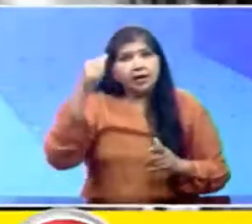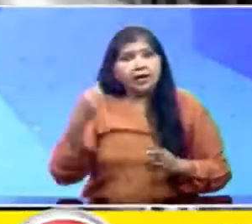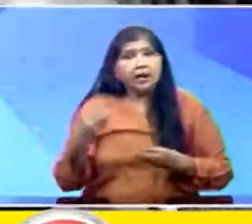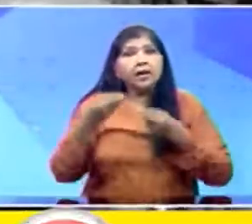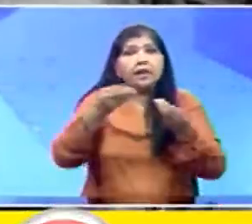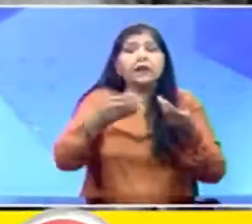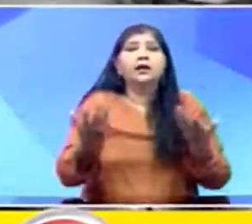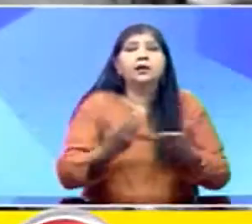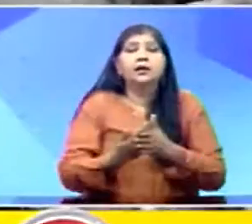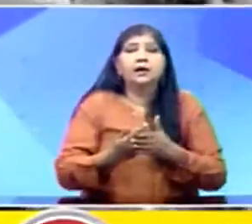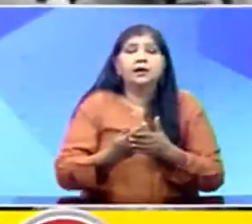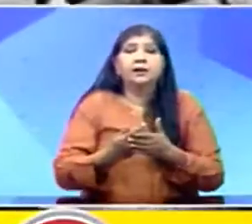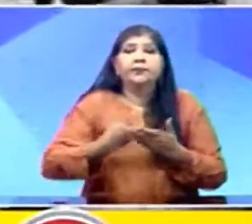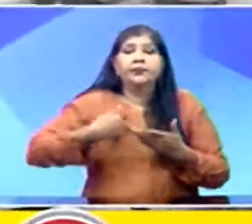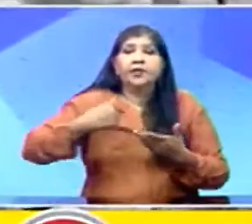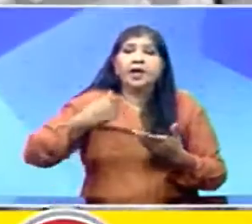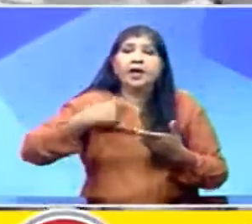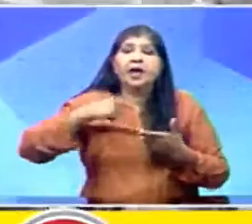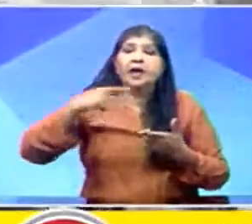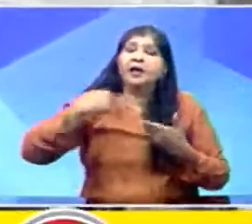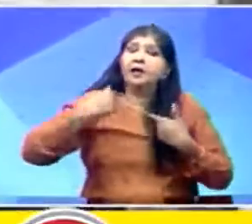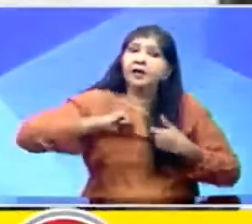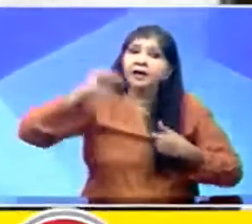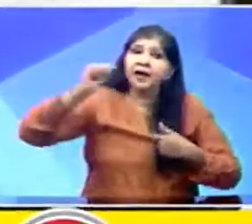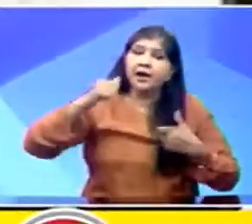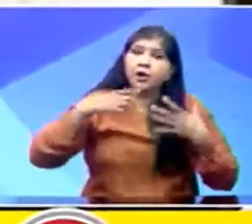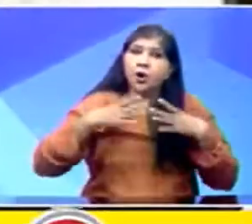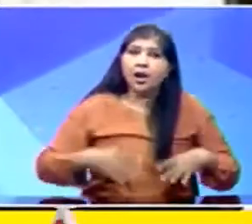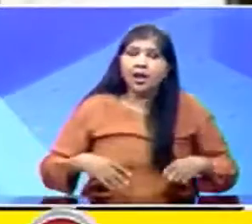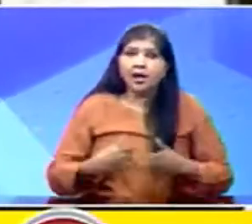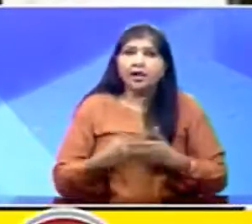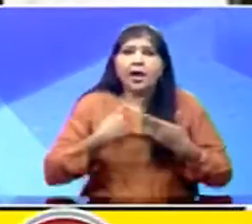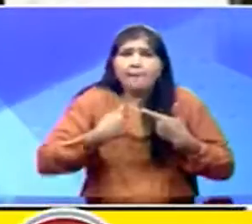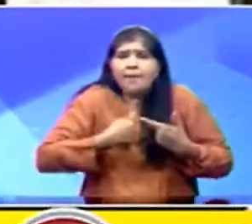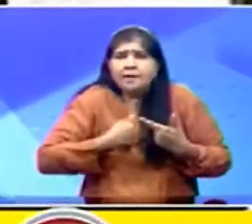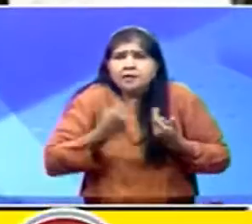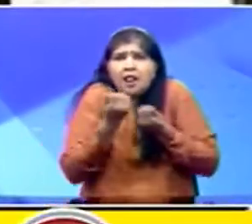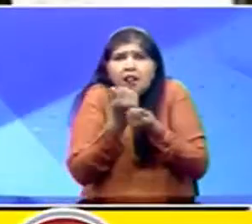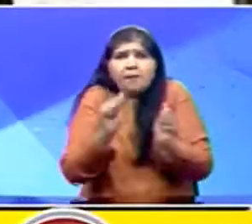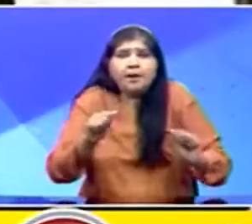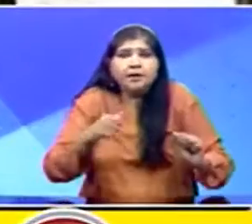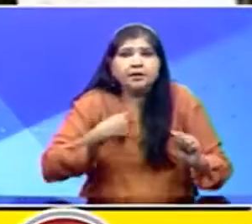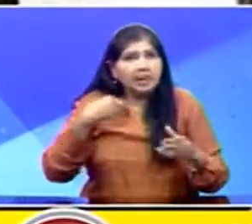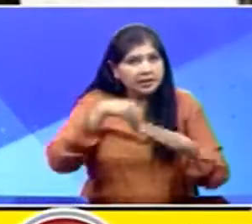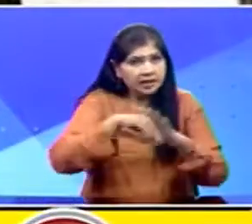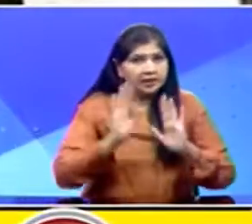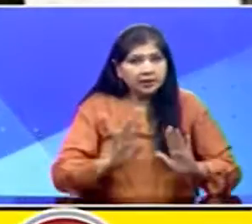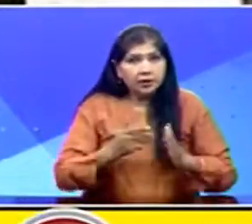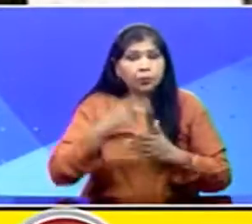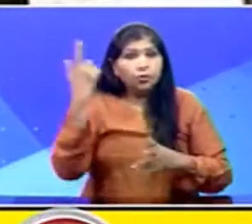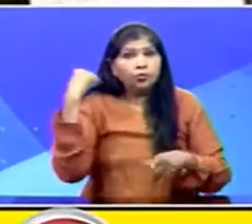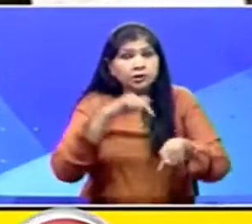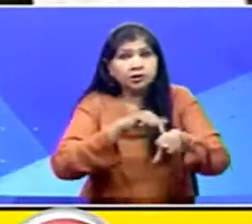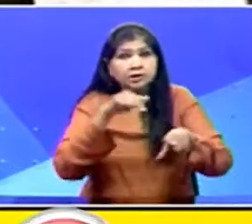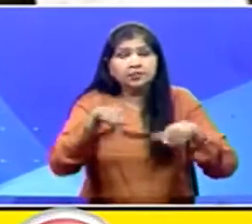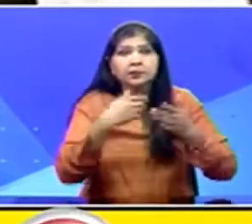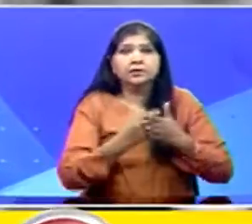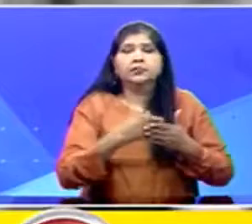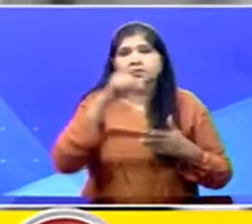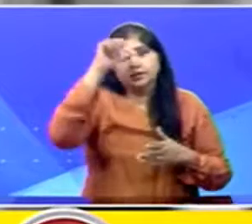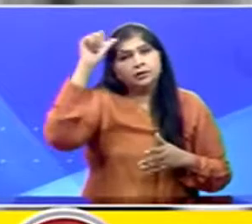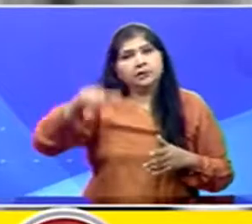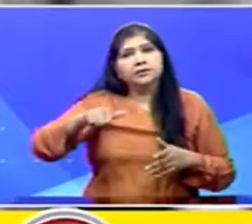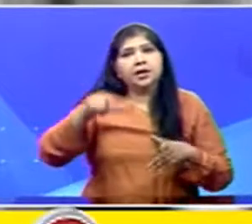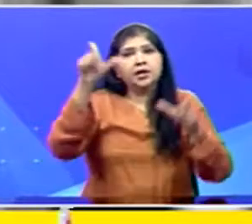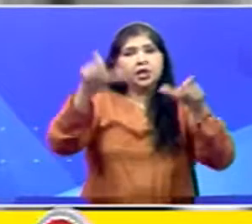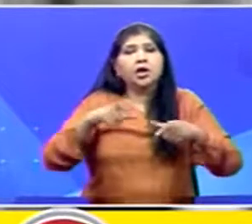राइट टू लाइफ एंड पर्सनल लिबर्टि भी था, उस समय भारत